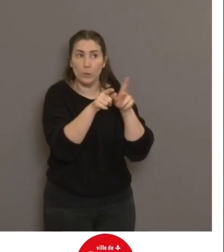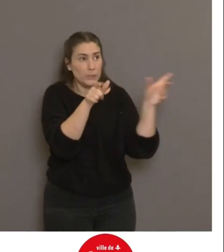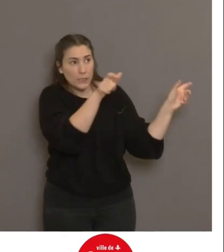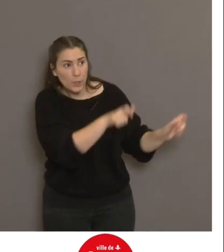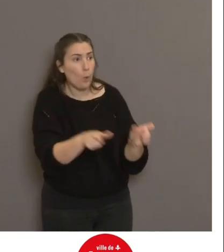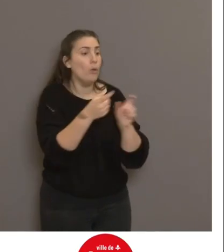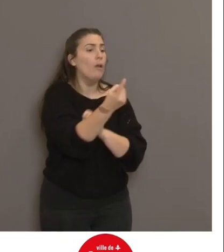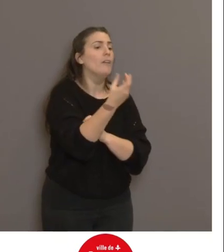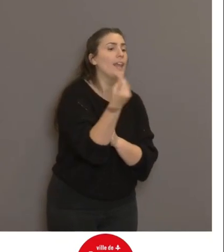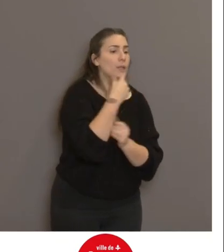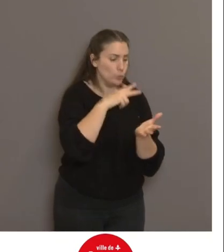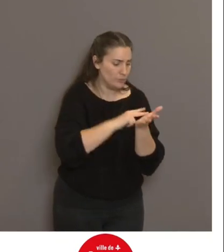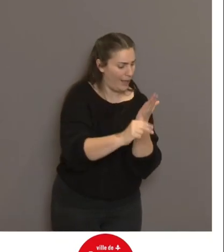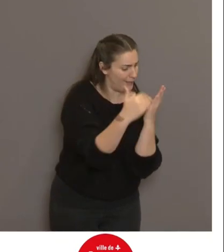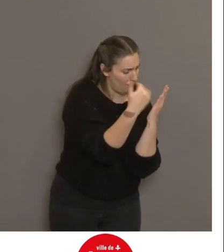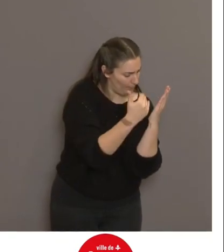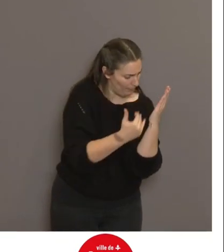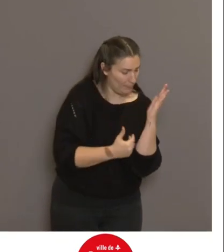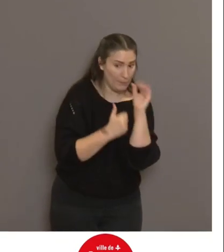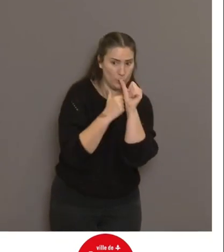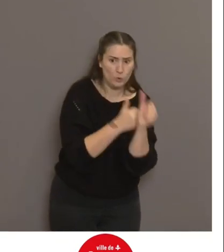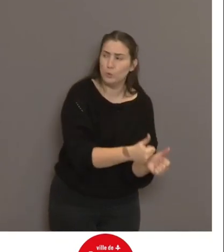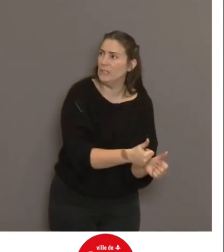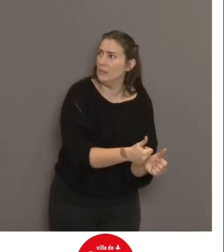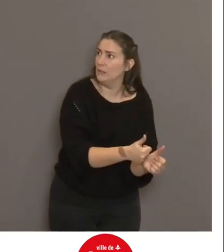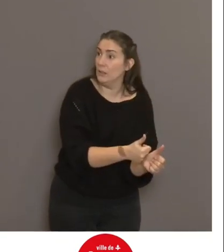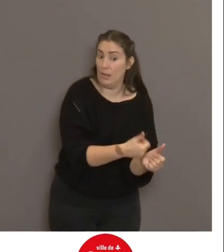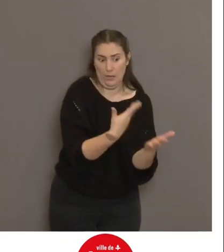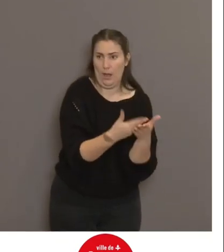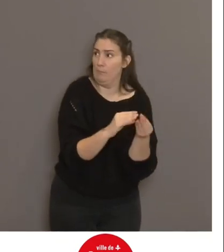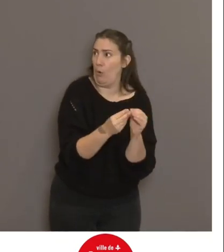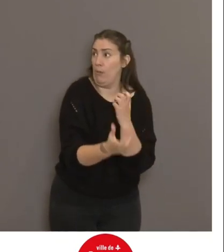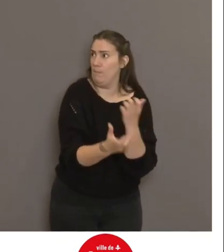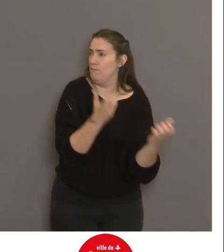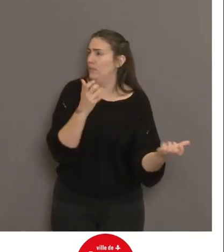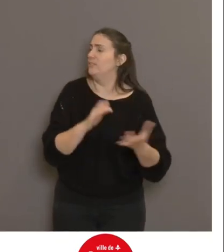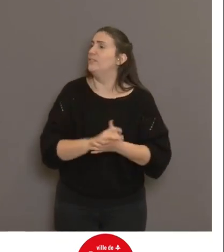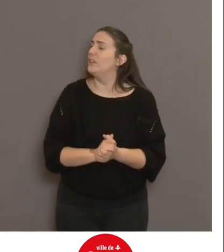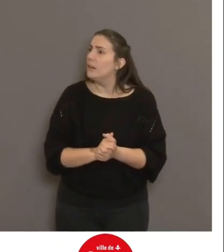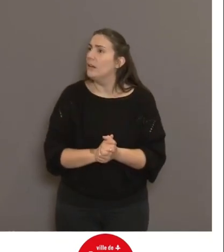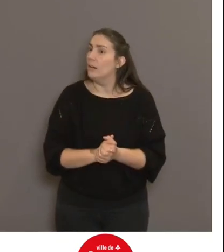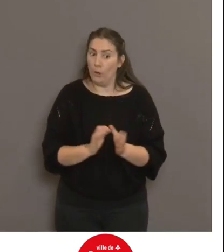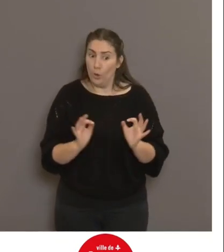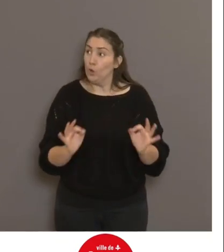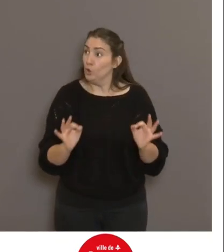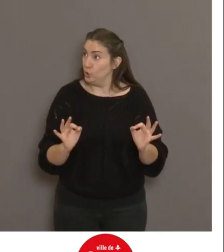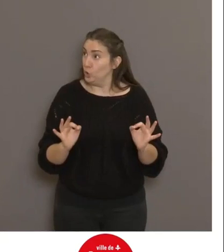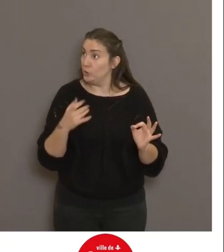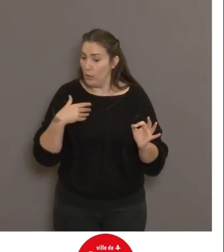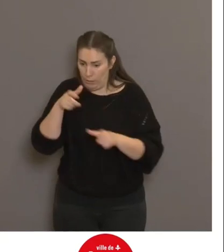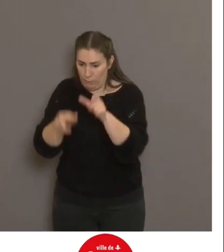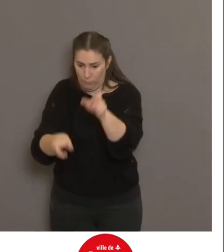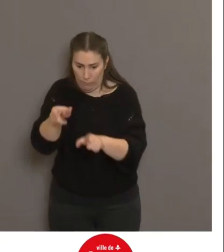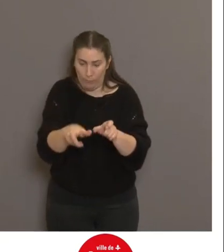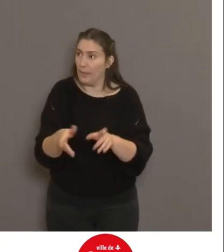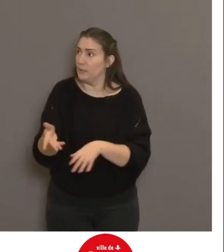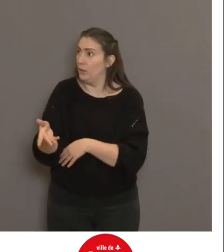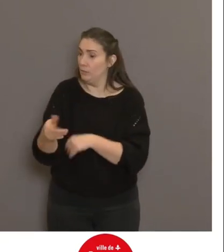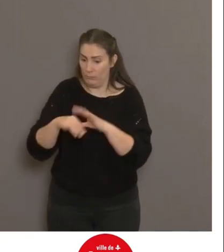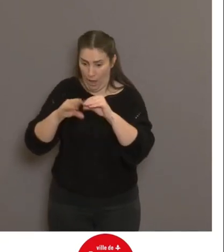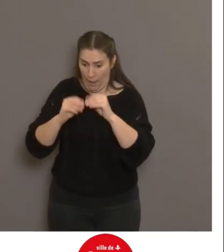et leur traçabilité, qui en cette occurrence font défaut? Comment comptez-vous garantir aux contribuables lillois que la ville ne sera